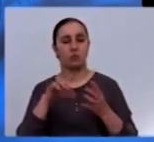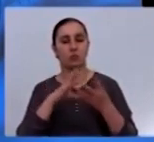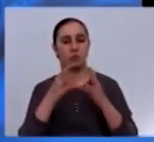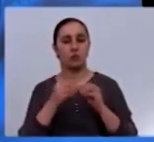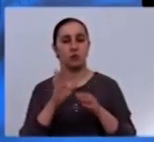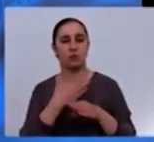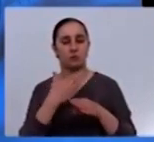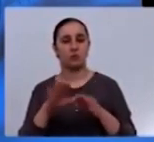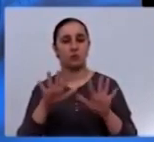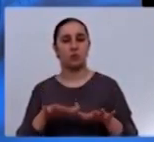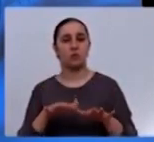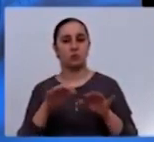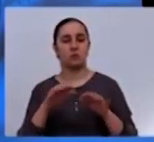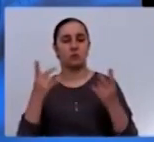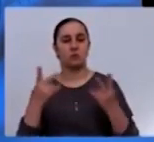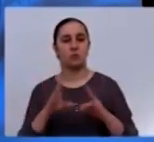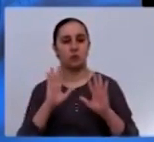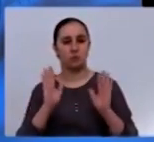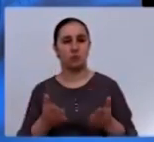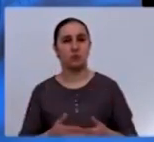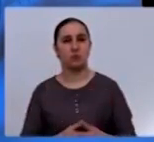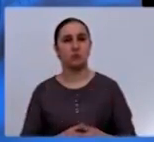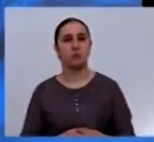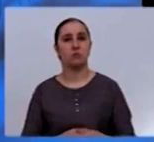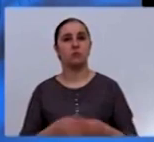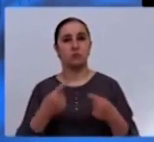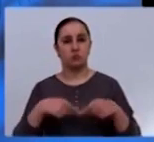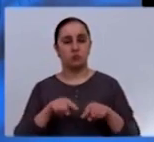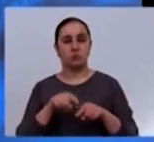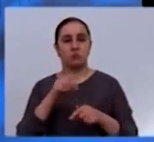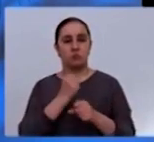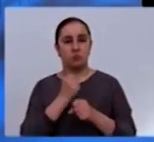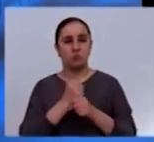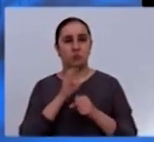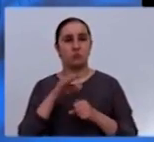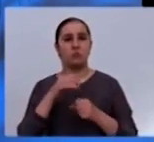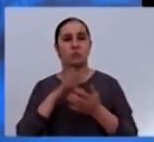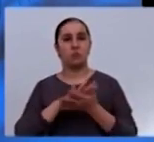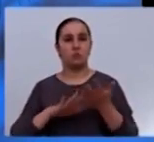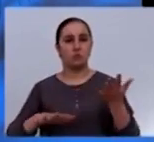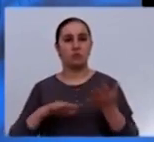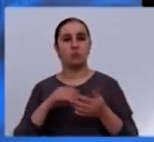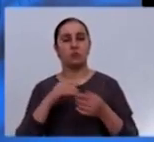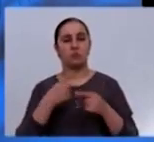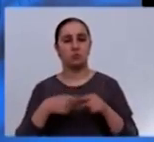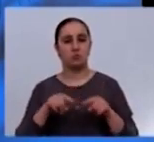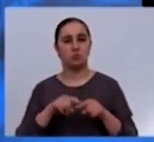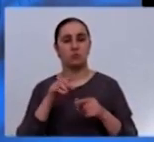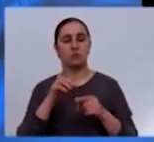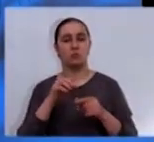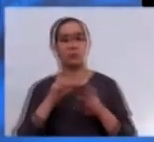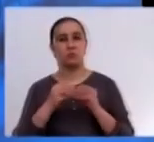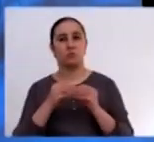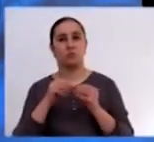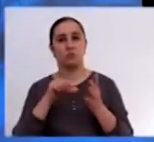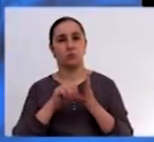quyidagi qismga joylashingiz kerak bo'ladi. Uni ham qilganingizdan so'ng продолжит, ya'ni davom ettirish tugmasini